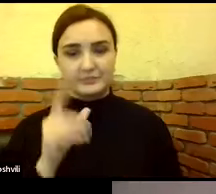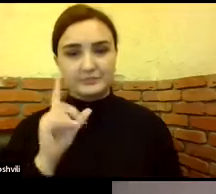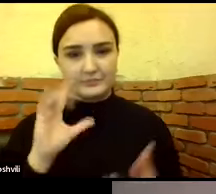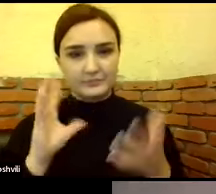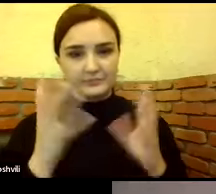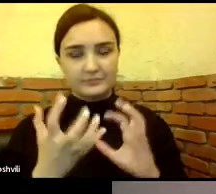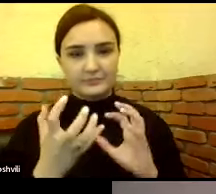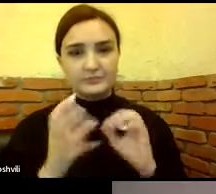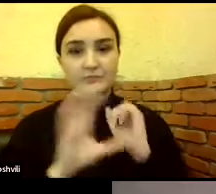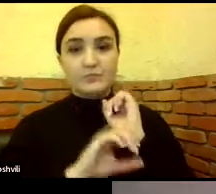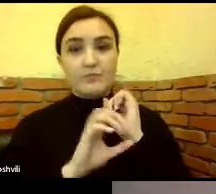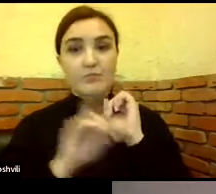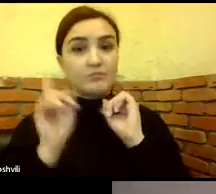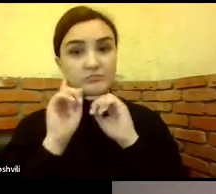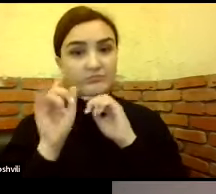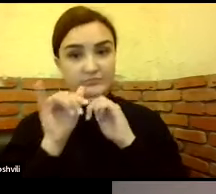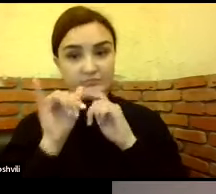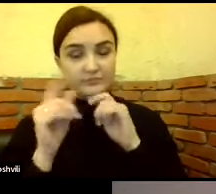ბოსკან ვერ გავიგეთ რა თქვი.